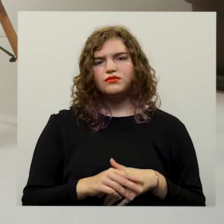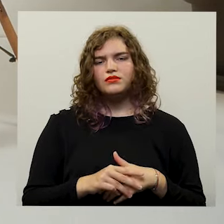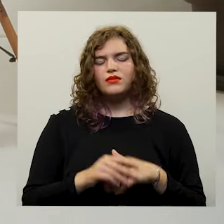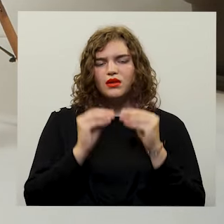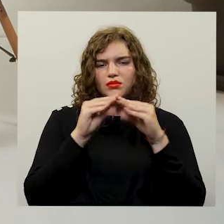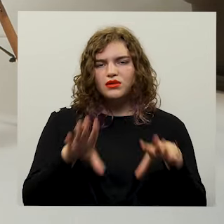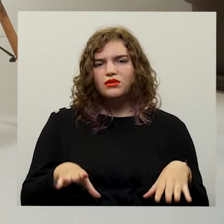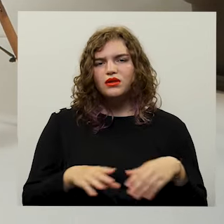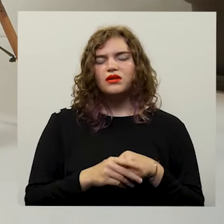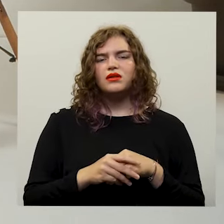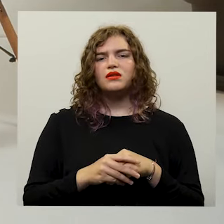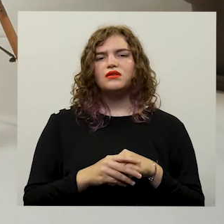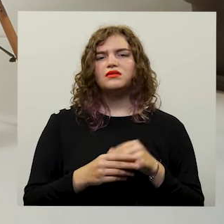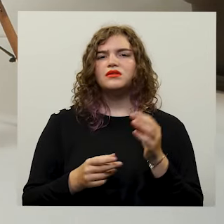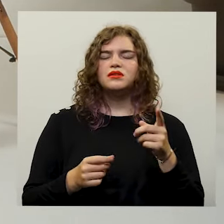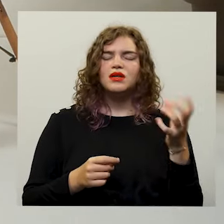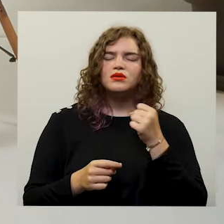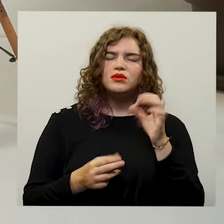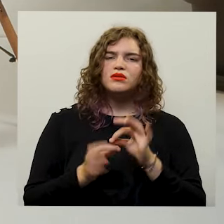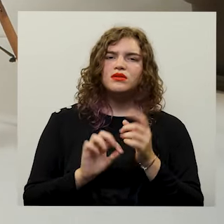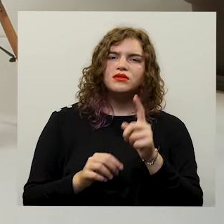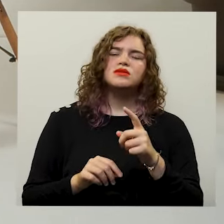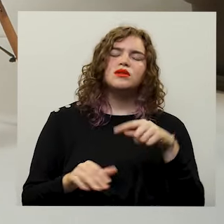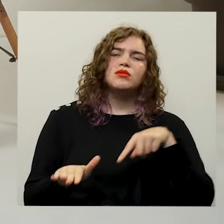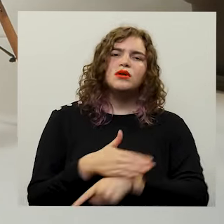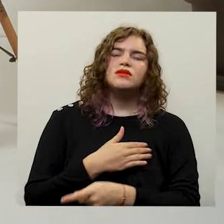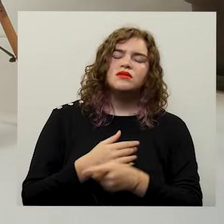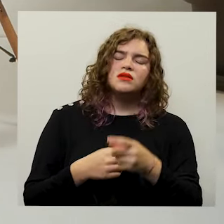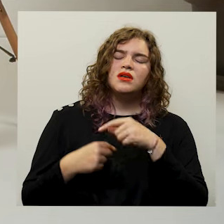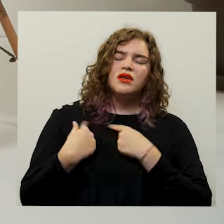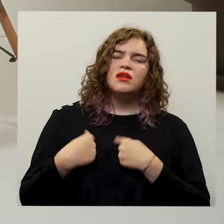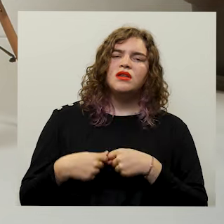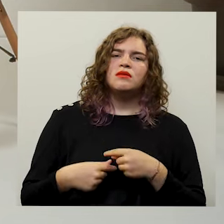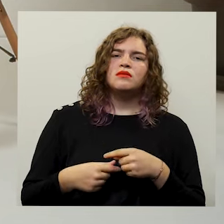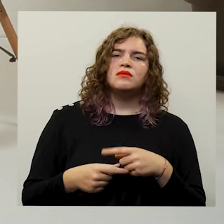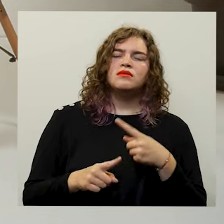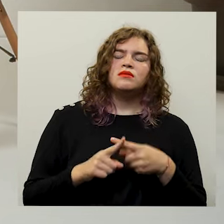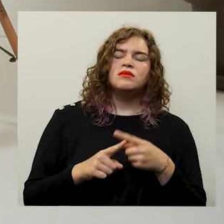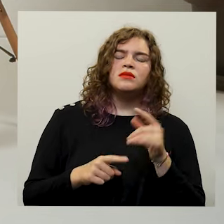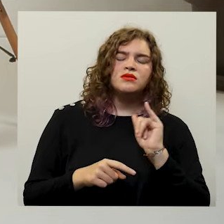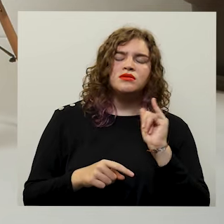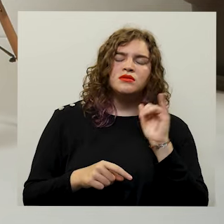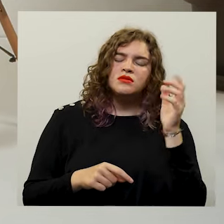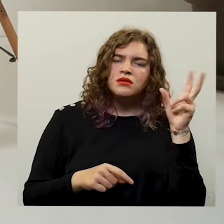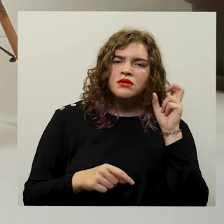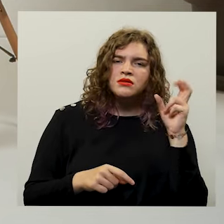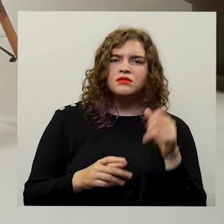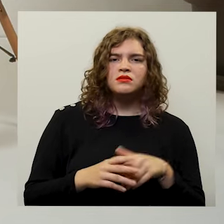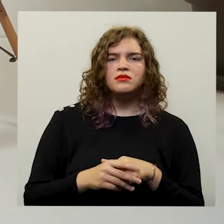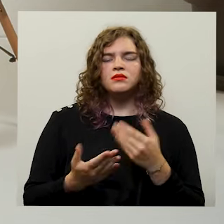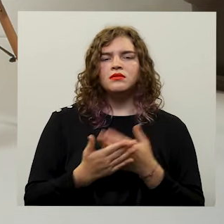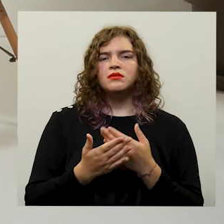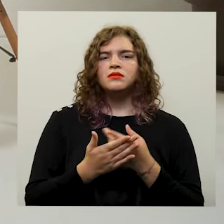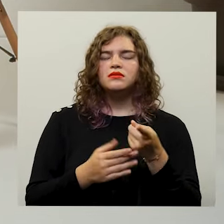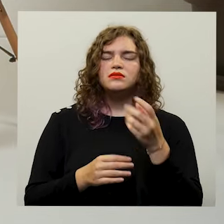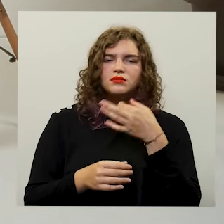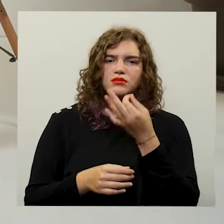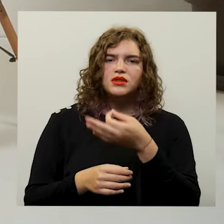mântuire, Doamne, să aducă cuvântul Tău, Doamne, să pătrundă inima cei care ascultă acest